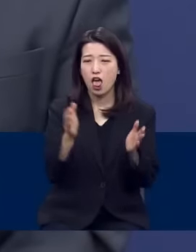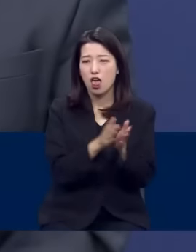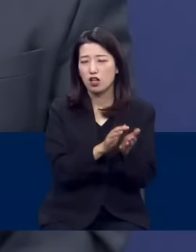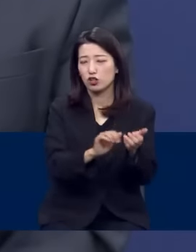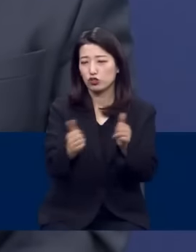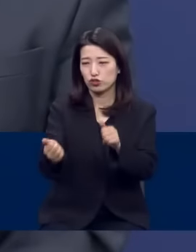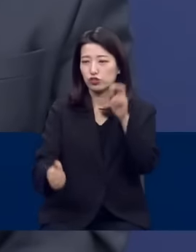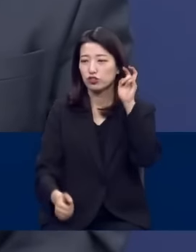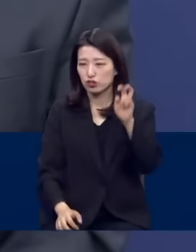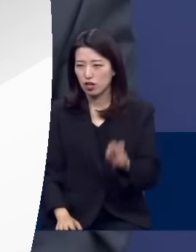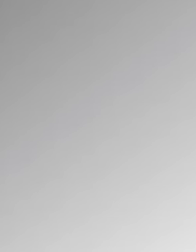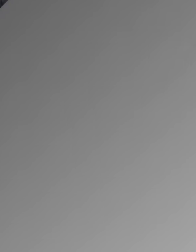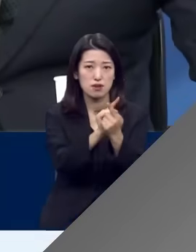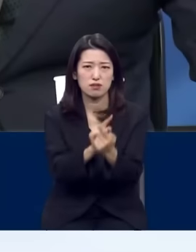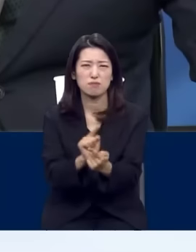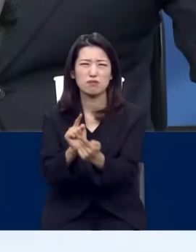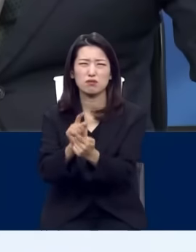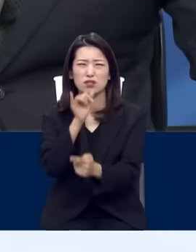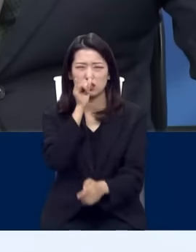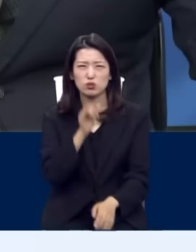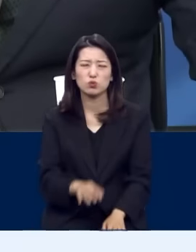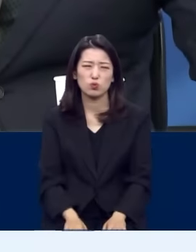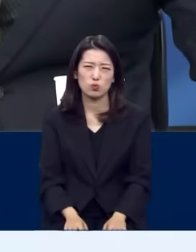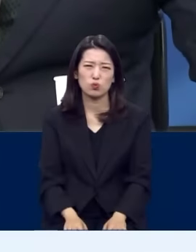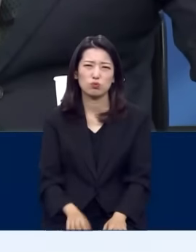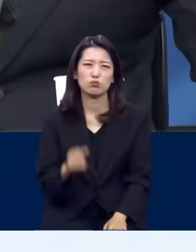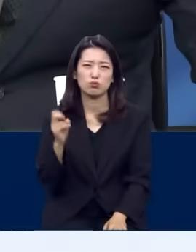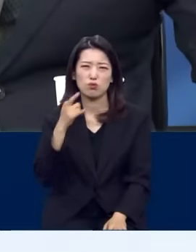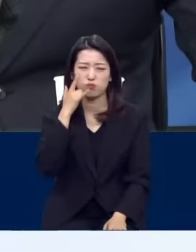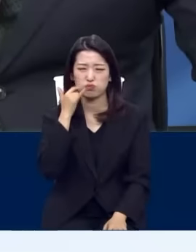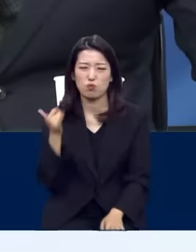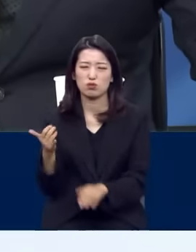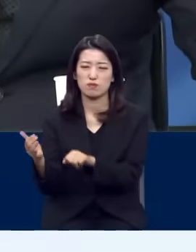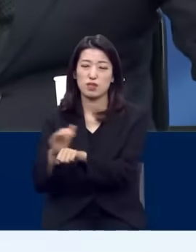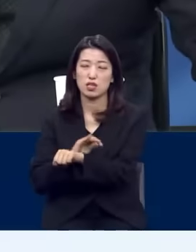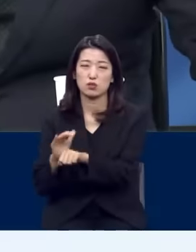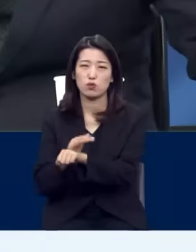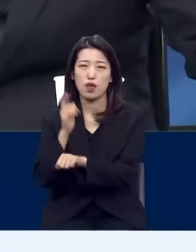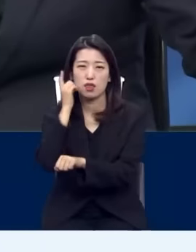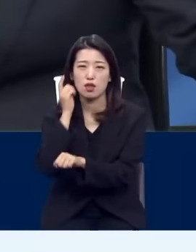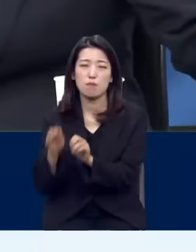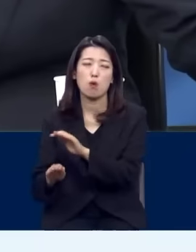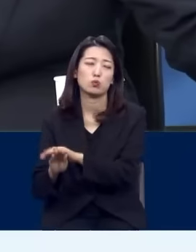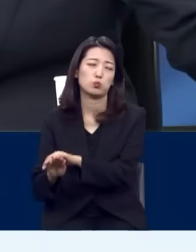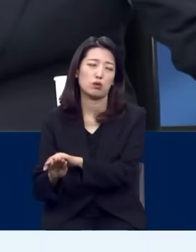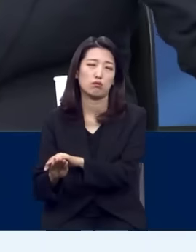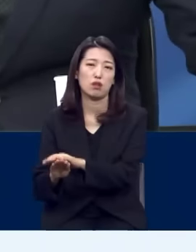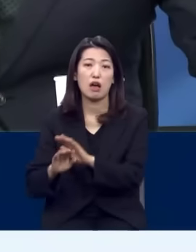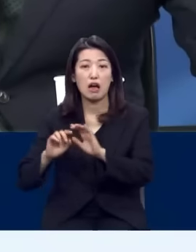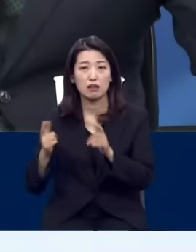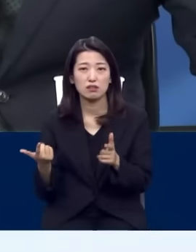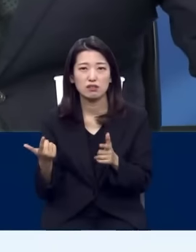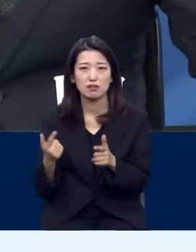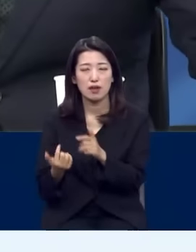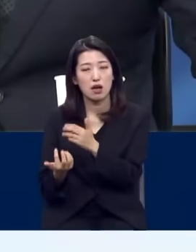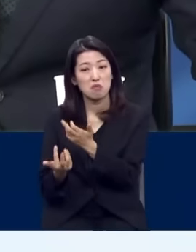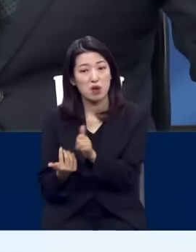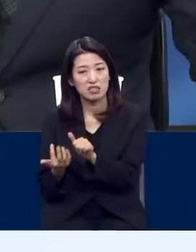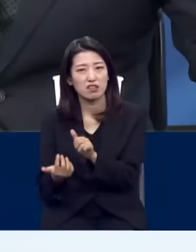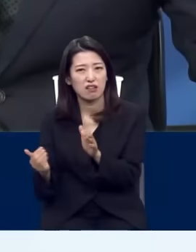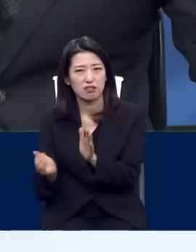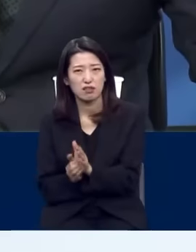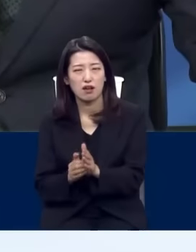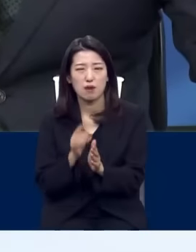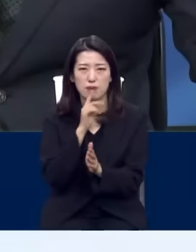사는 정치는 완전히 좋을거다 산소에 묻어났다고 했다가 그렇지 않다 횡설 수술하지만 그게 횡설 소이 아니에요 제가 볼 때 다 계산된 발언들이 좀